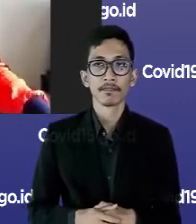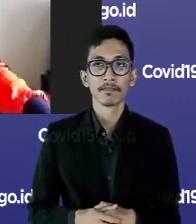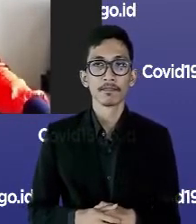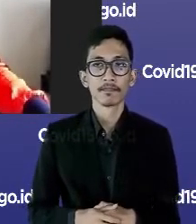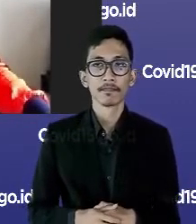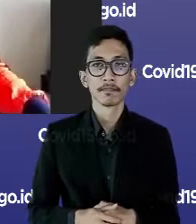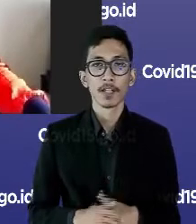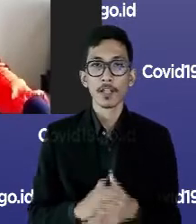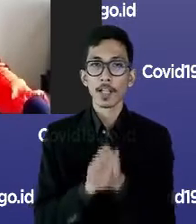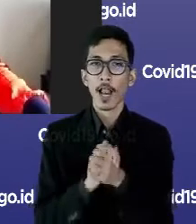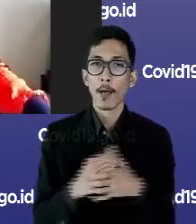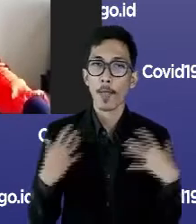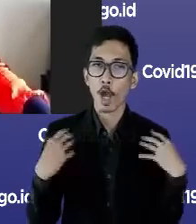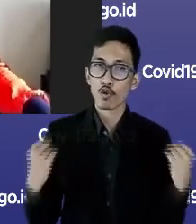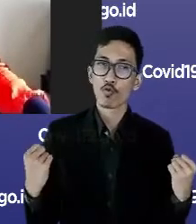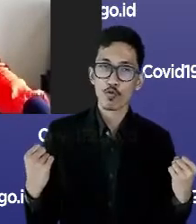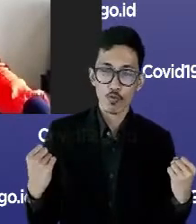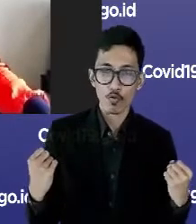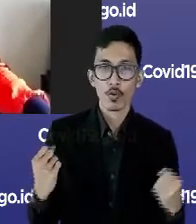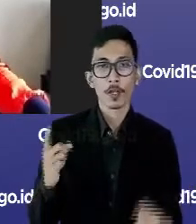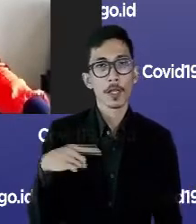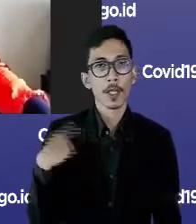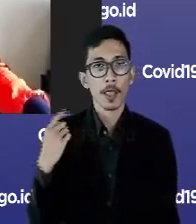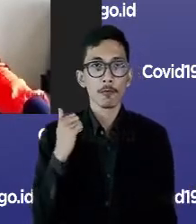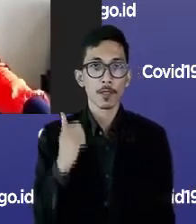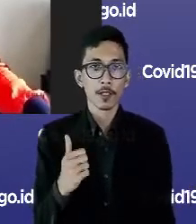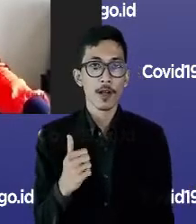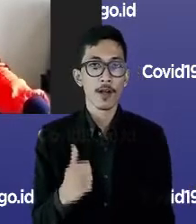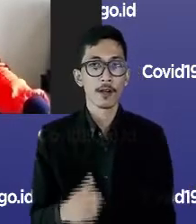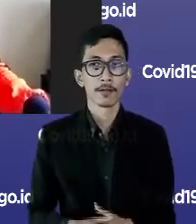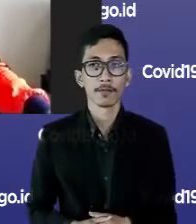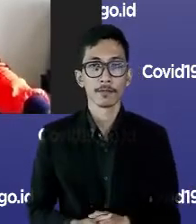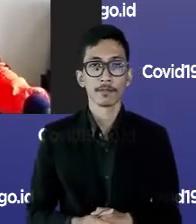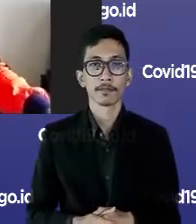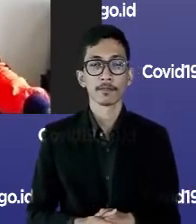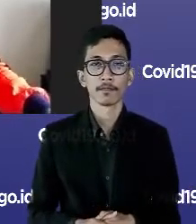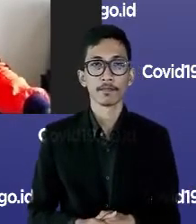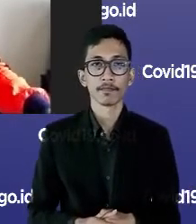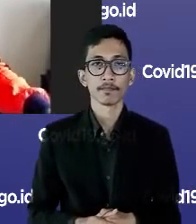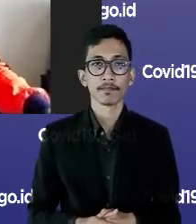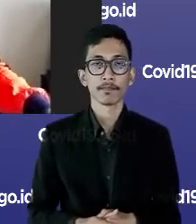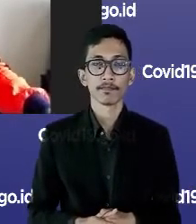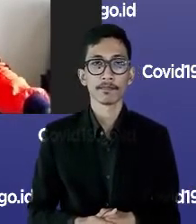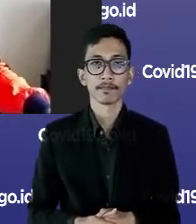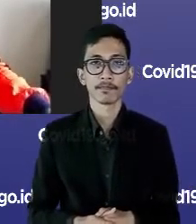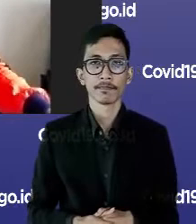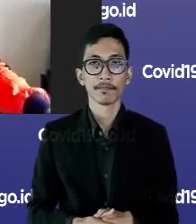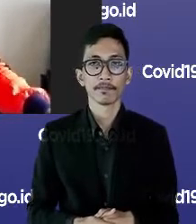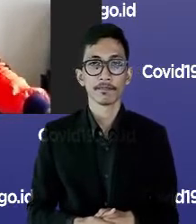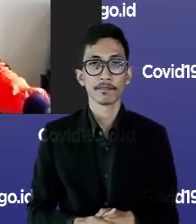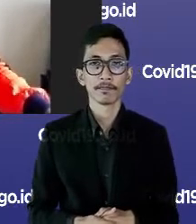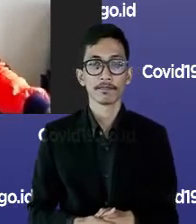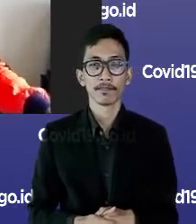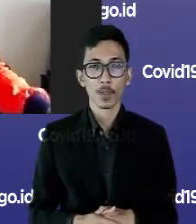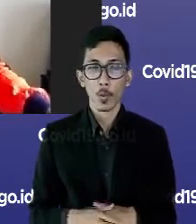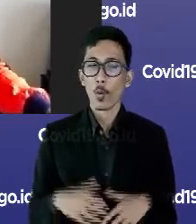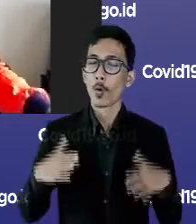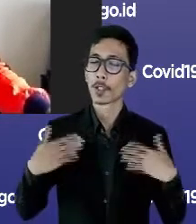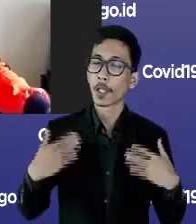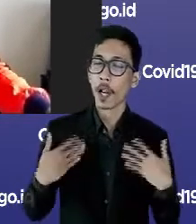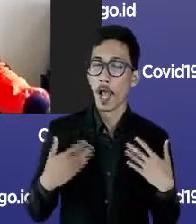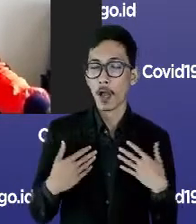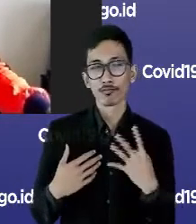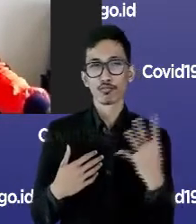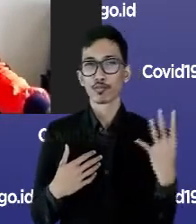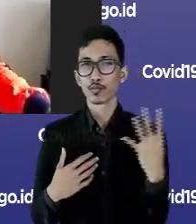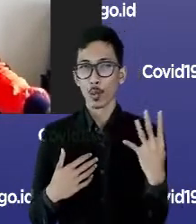Salam tangguh, salam sehat orang bisa. Luar biasa, senang sekali mendengarkan sambutan dari